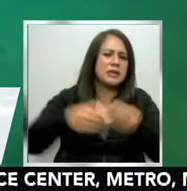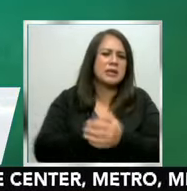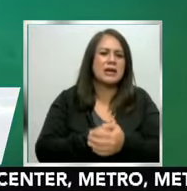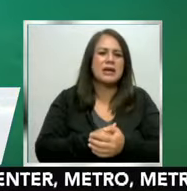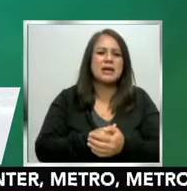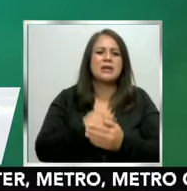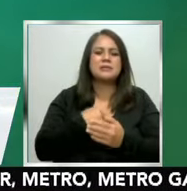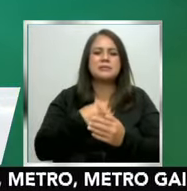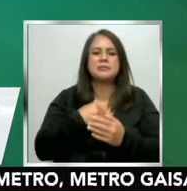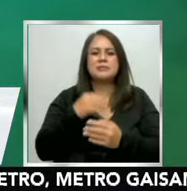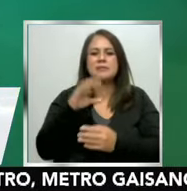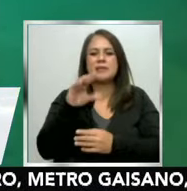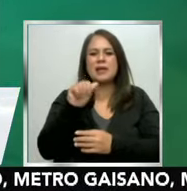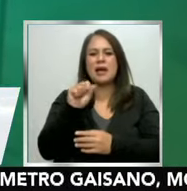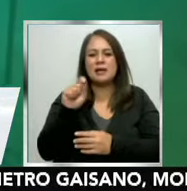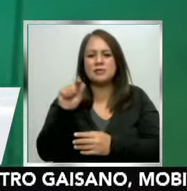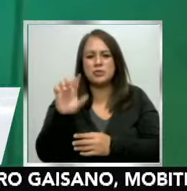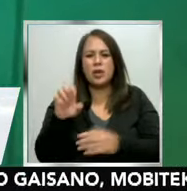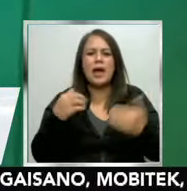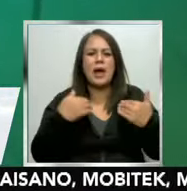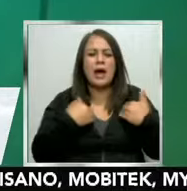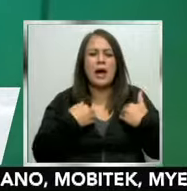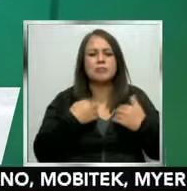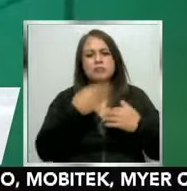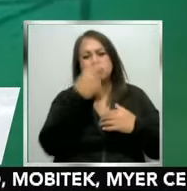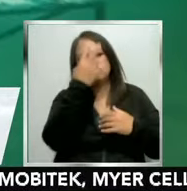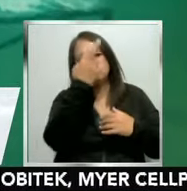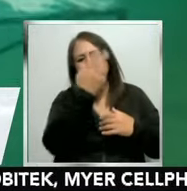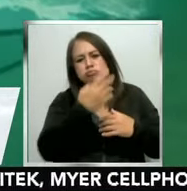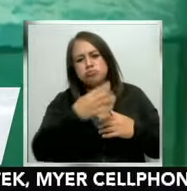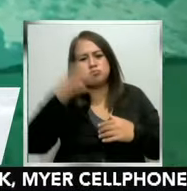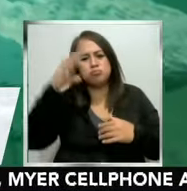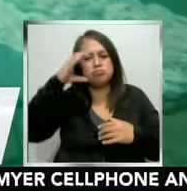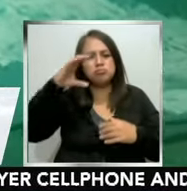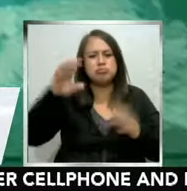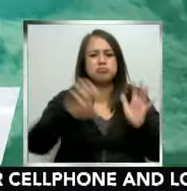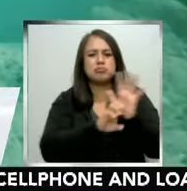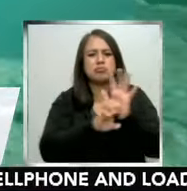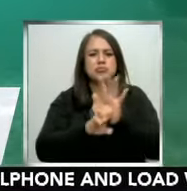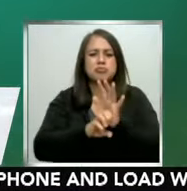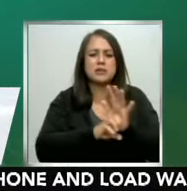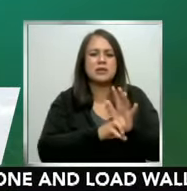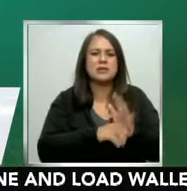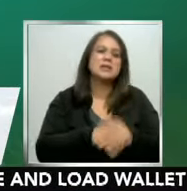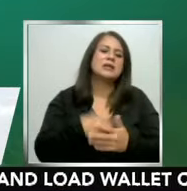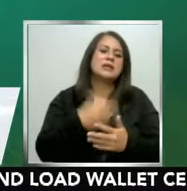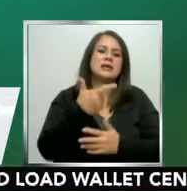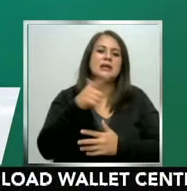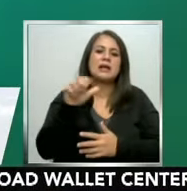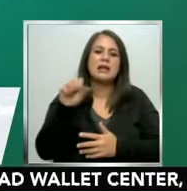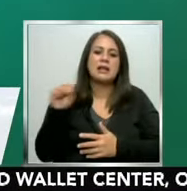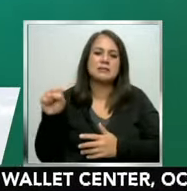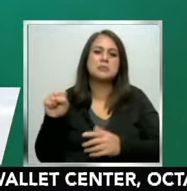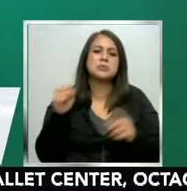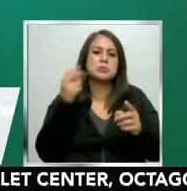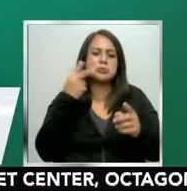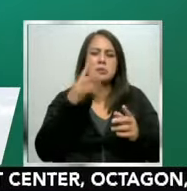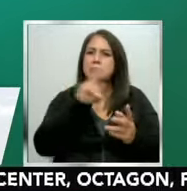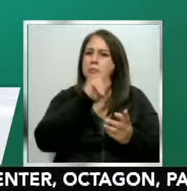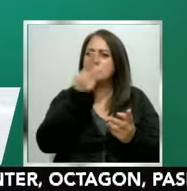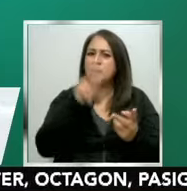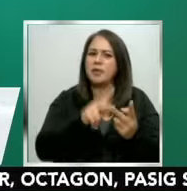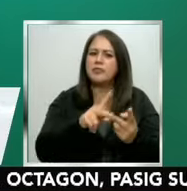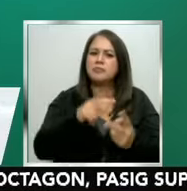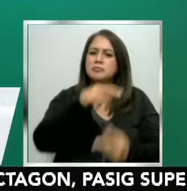Dati na rin nagkaroon ng Underwater on the Moon exhibit ng glass art sa lawa sa Estonia na perfect para sa freediving